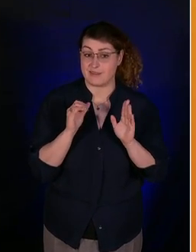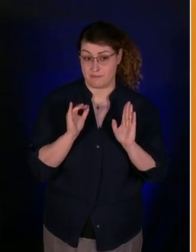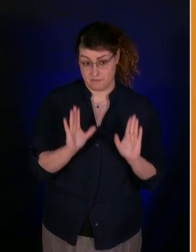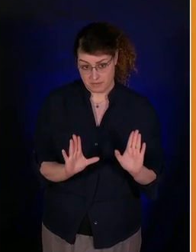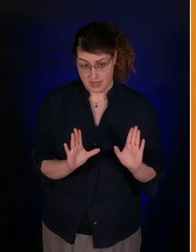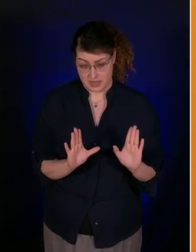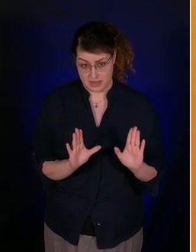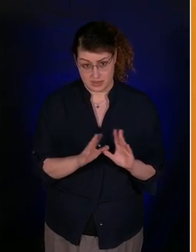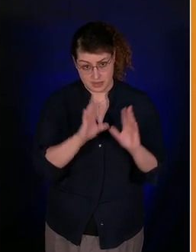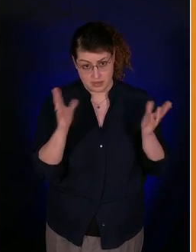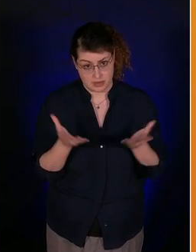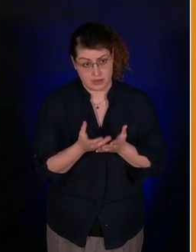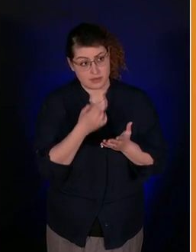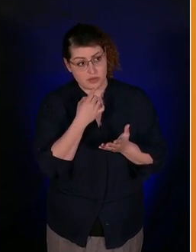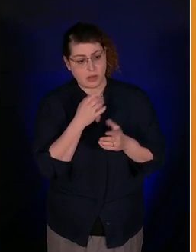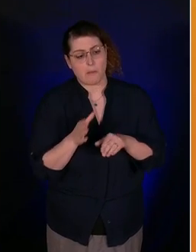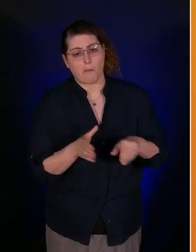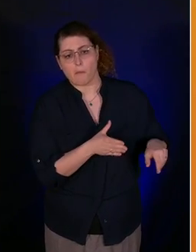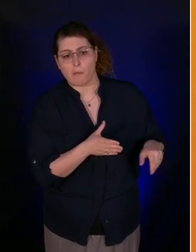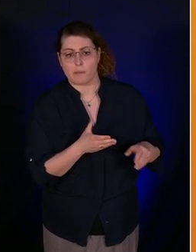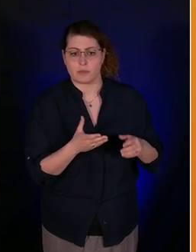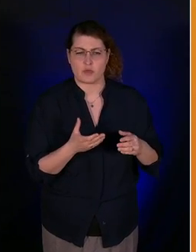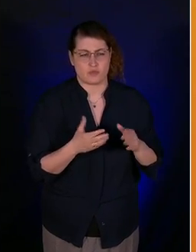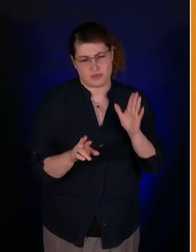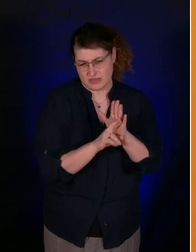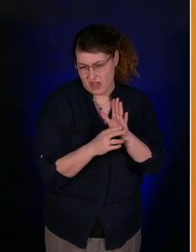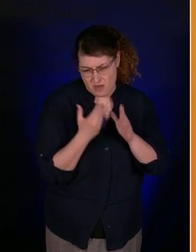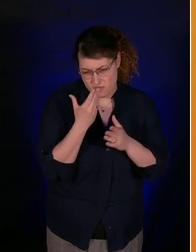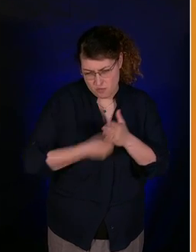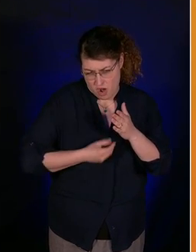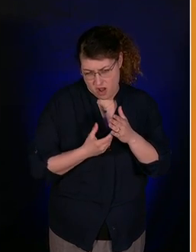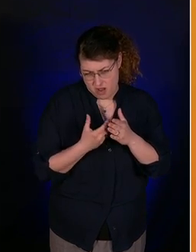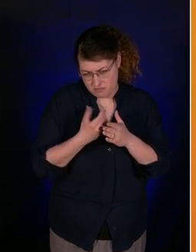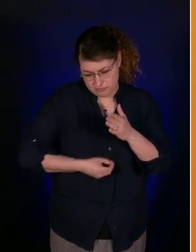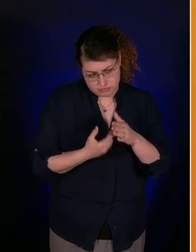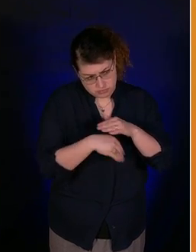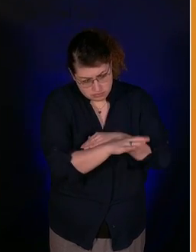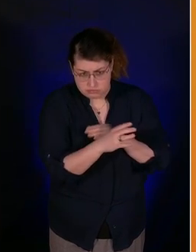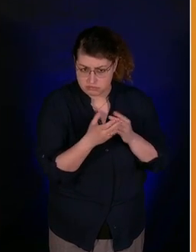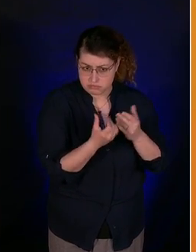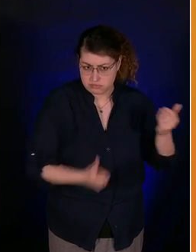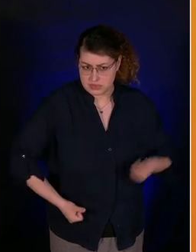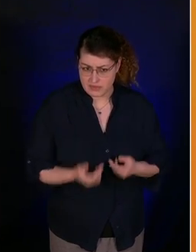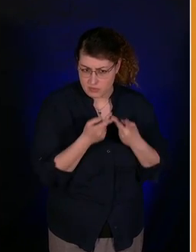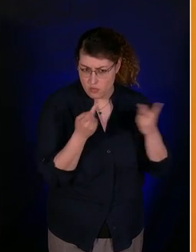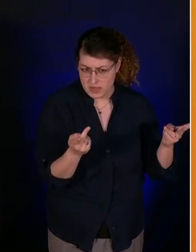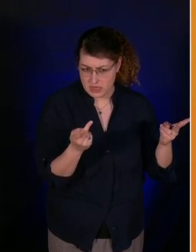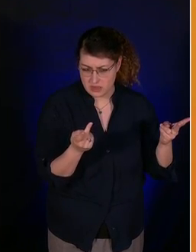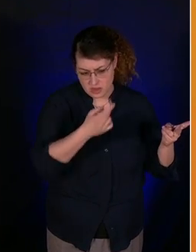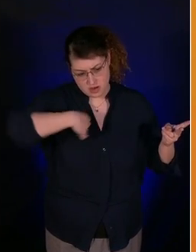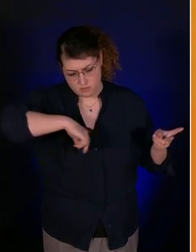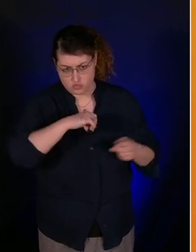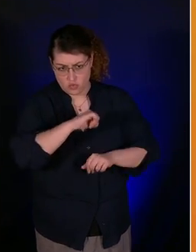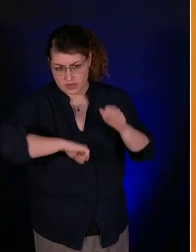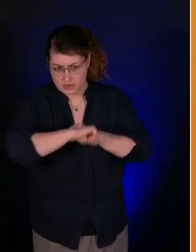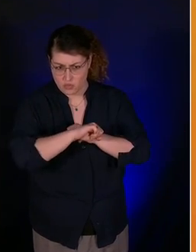passer quasiment sous silence ou du moins avoir si peu de références au service public dans ce document qui pose les jalons pour notre organisation